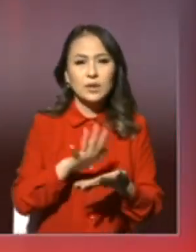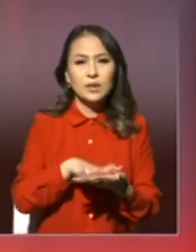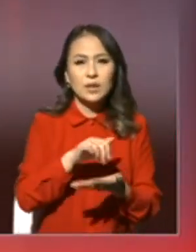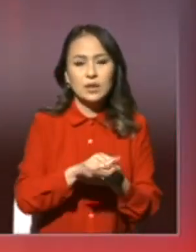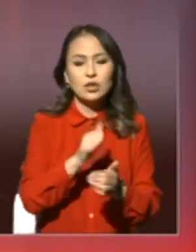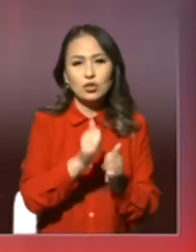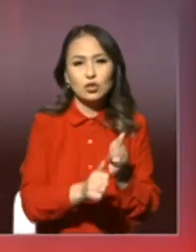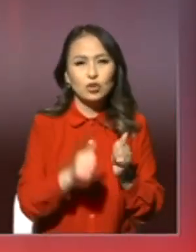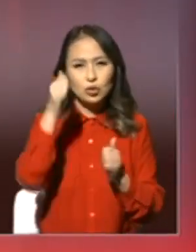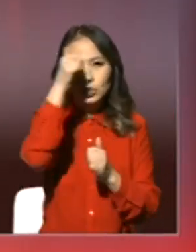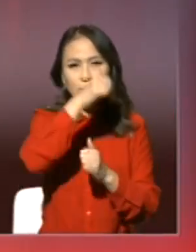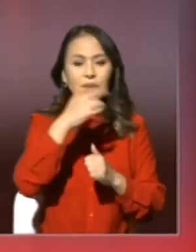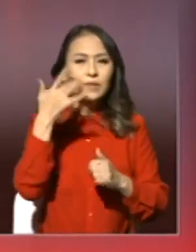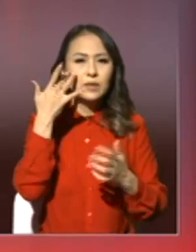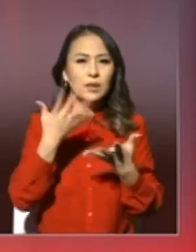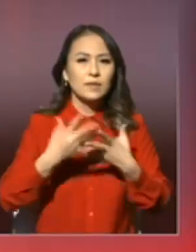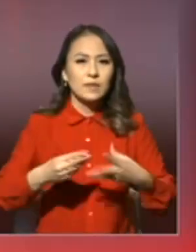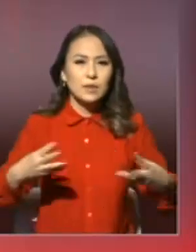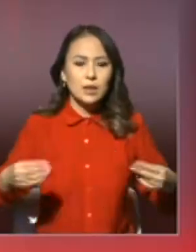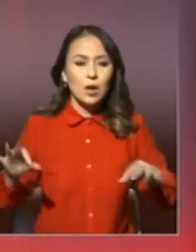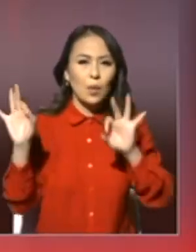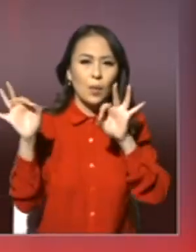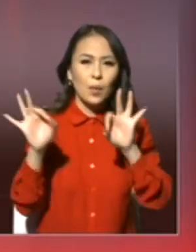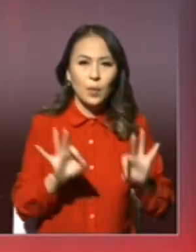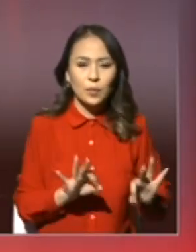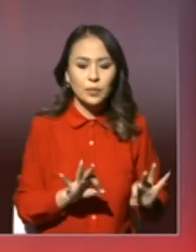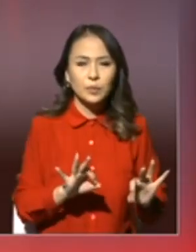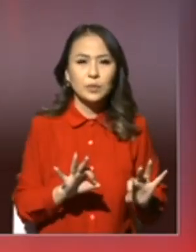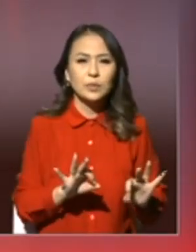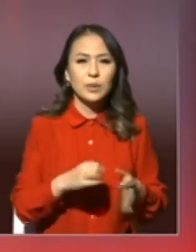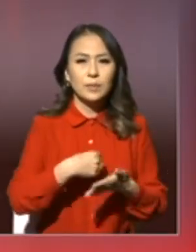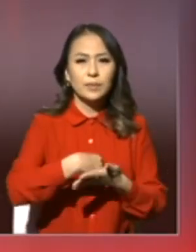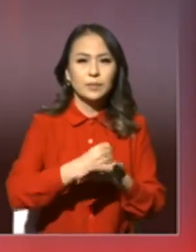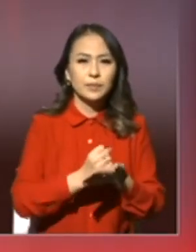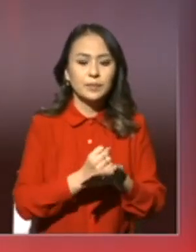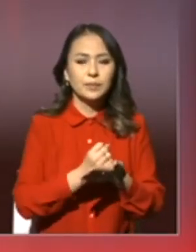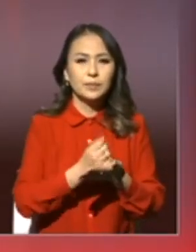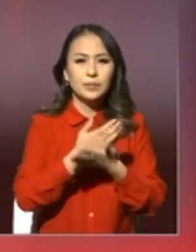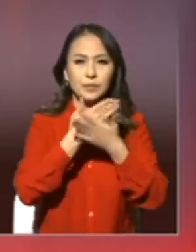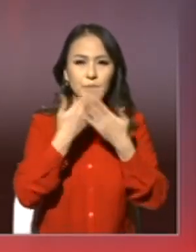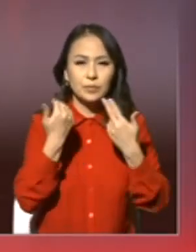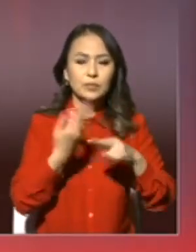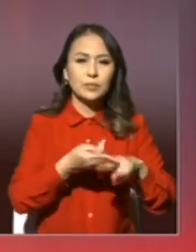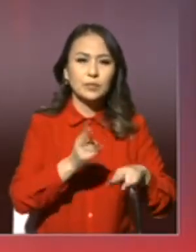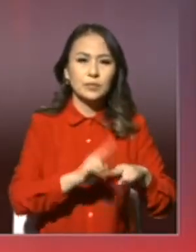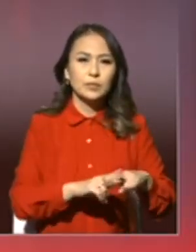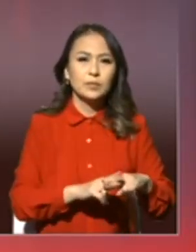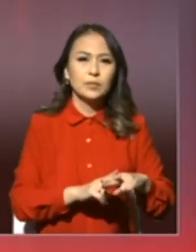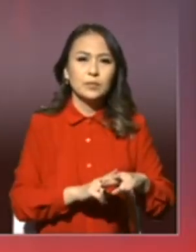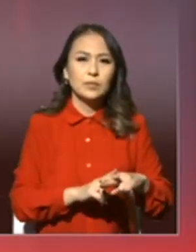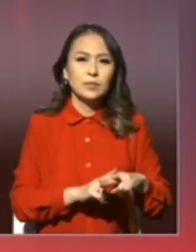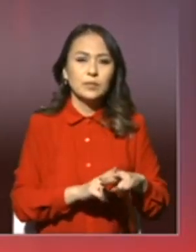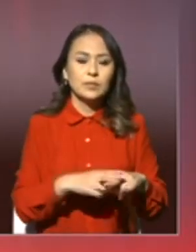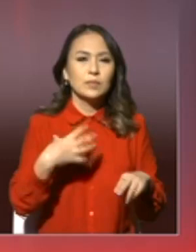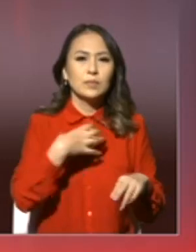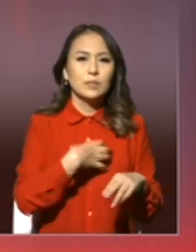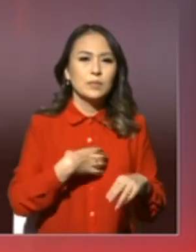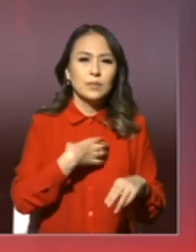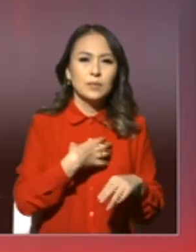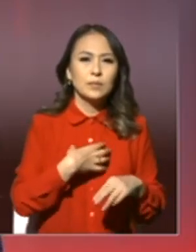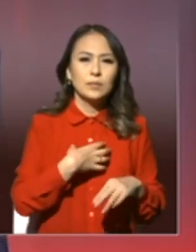жылда осындай көктемде, күзде жаңағы тұрақсыздық орын алады. Сондықтан біз негізгі